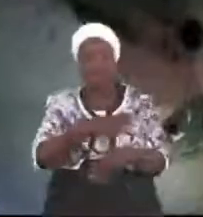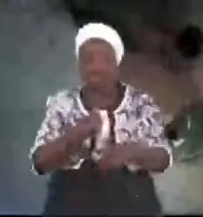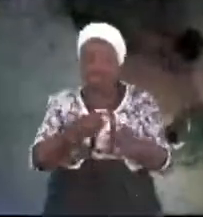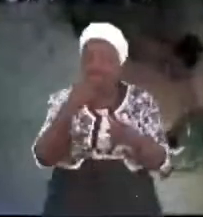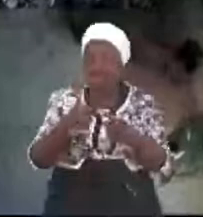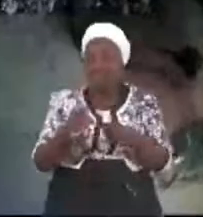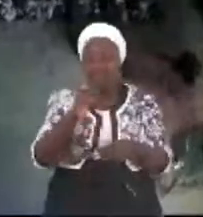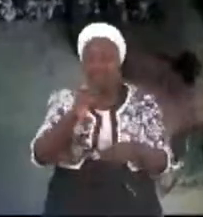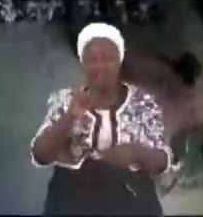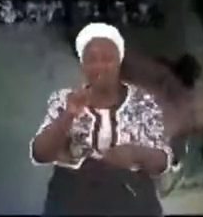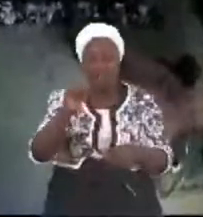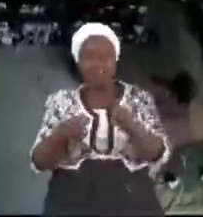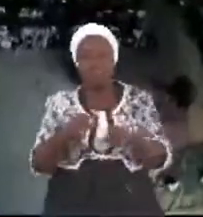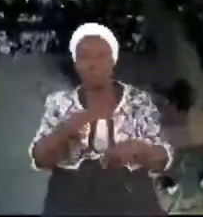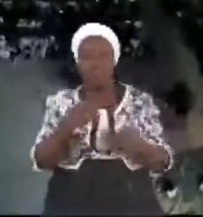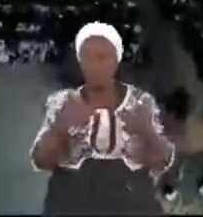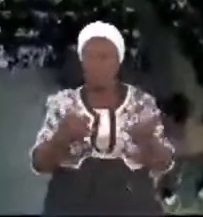Et sa fille,